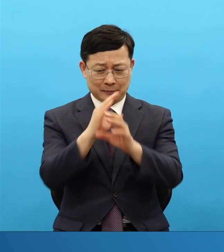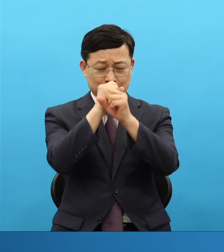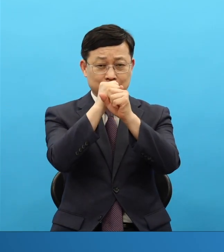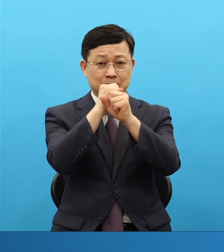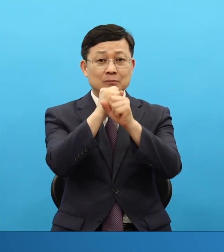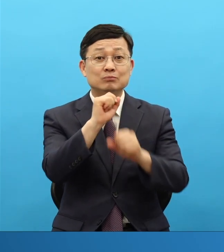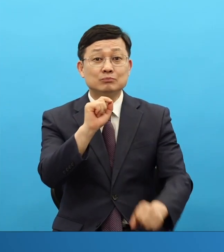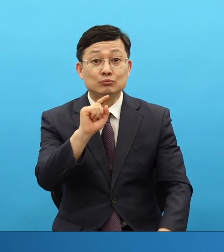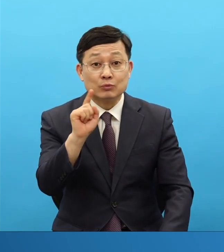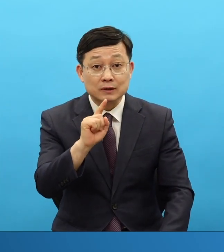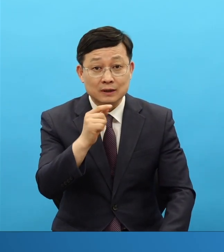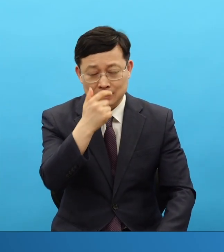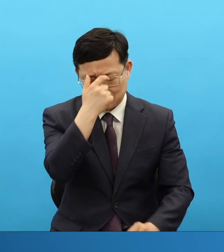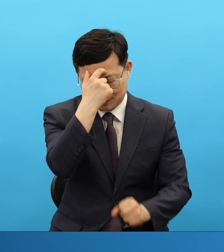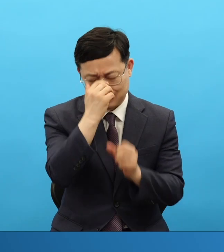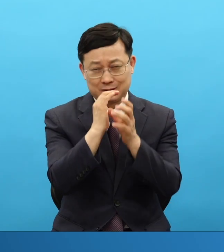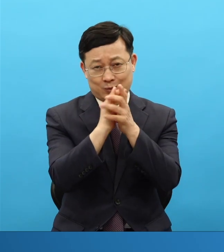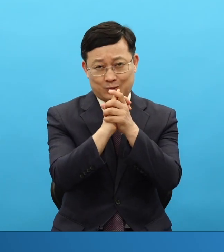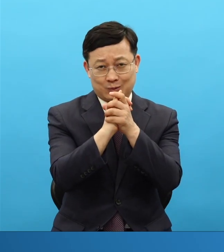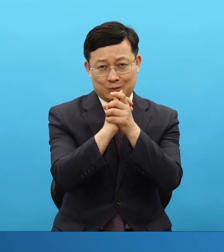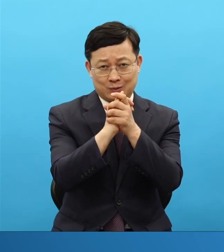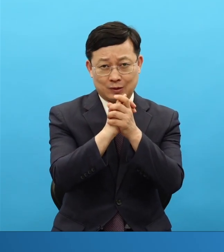되고 This is what you must let them know.